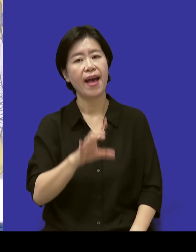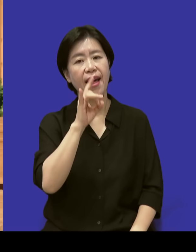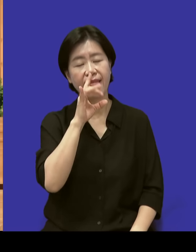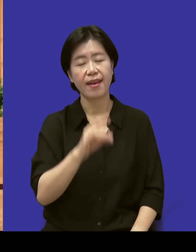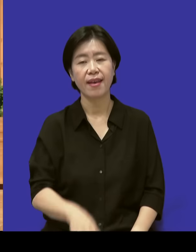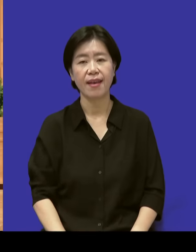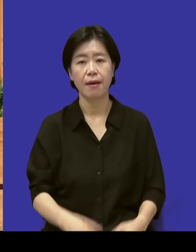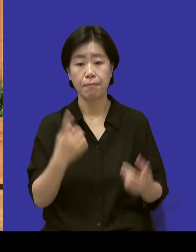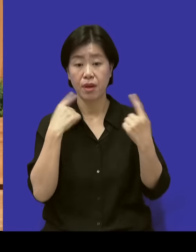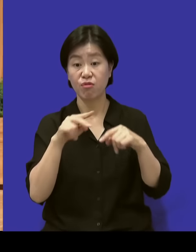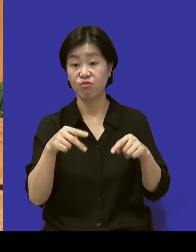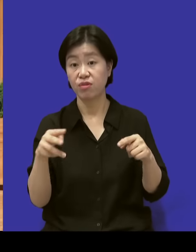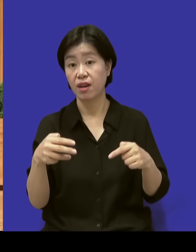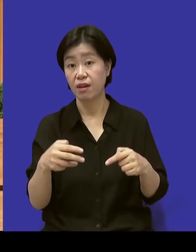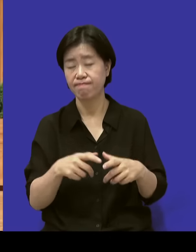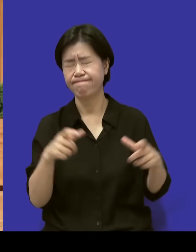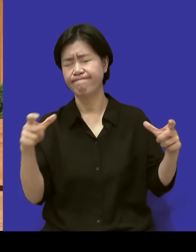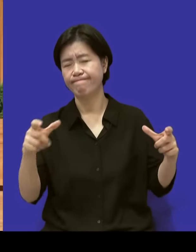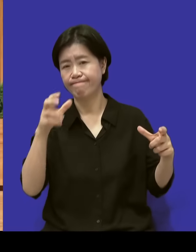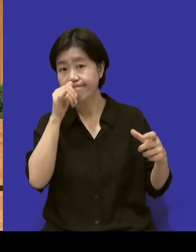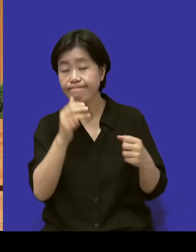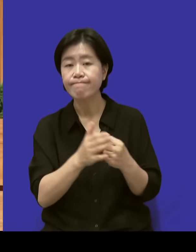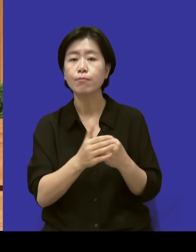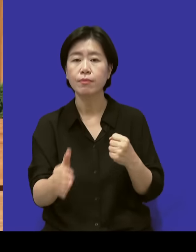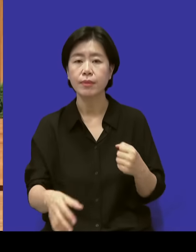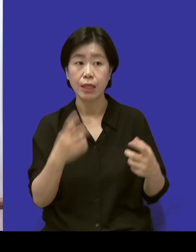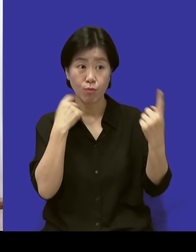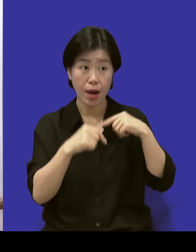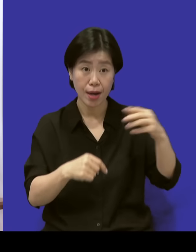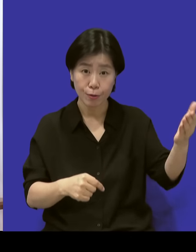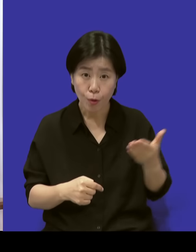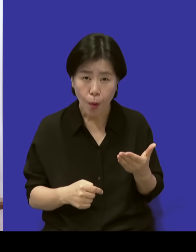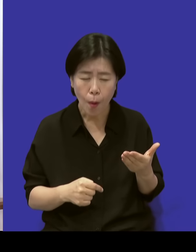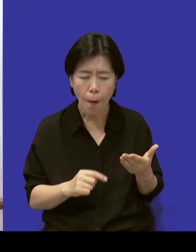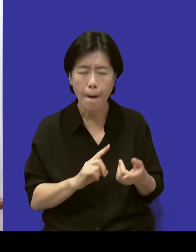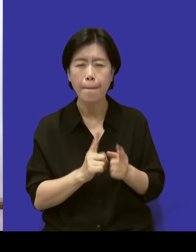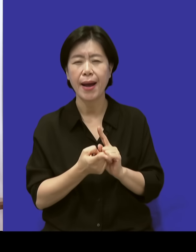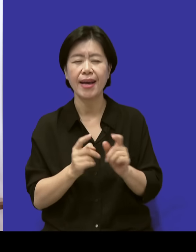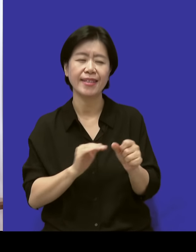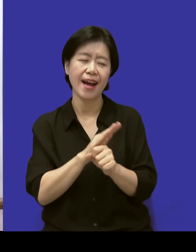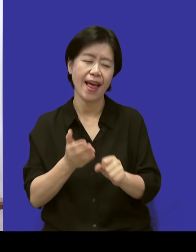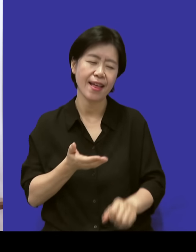아니, 이렇게 노하우를 터득하게 된 계기가 좀 있었어요?